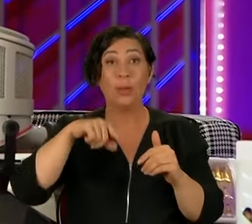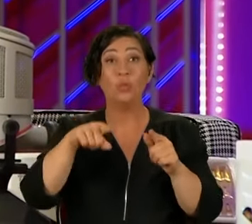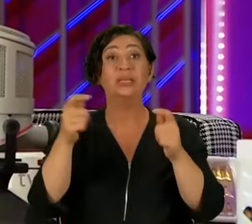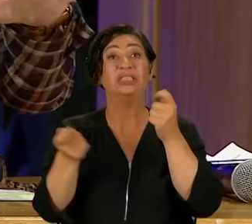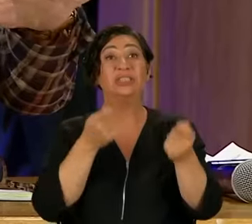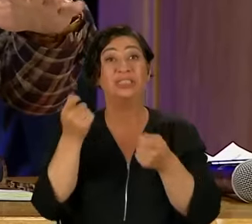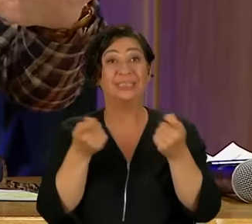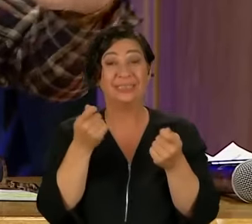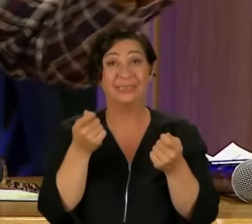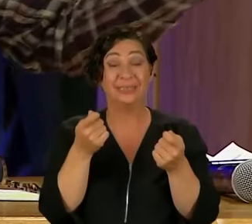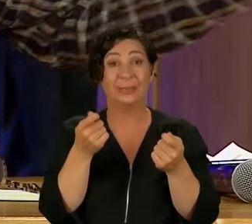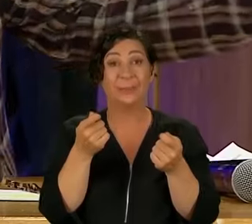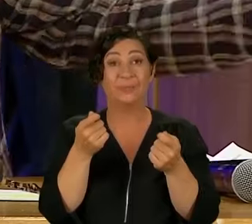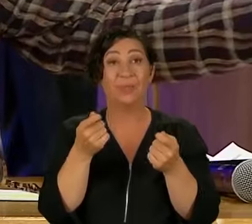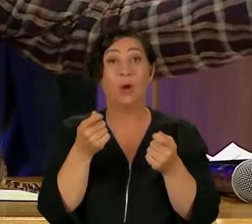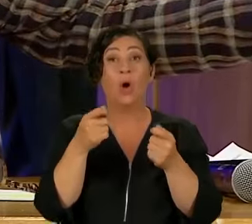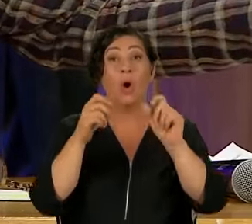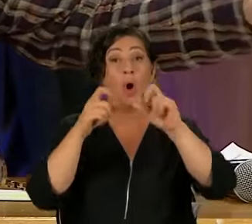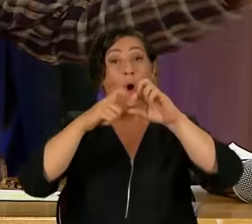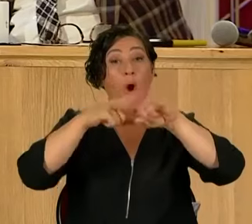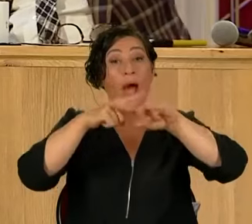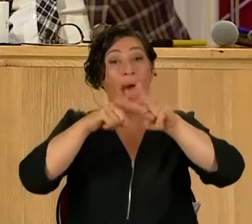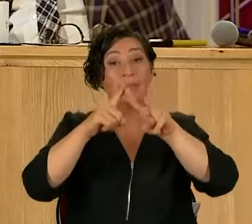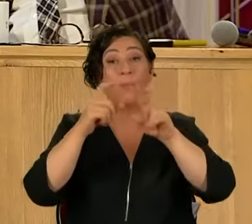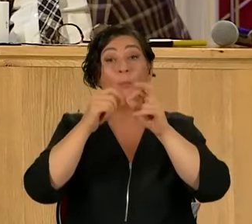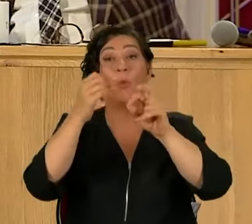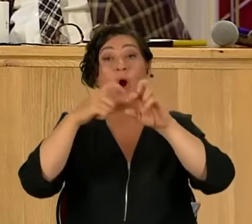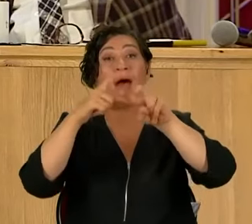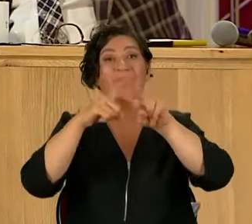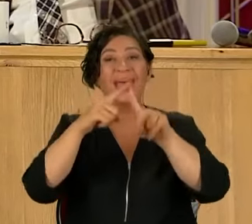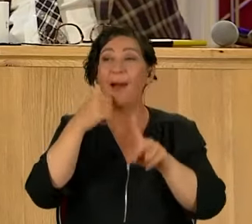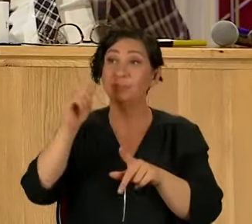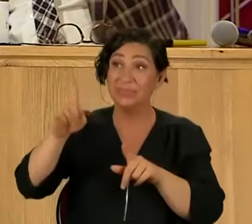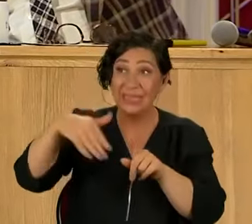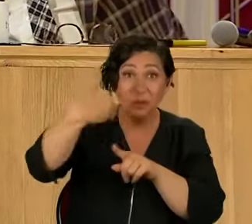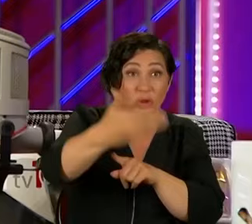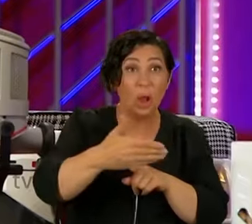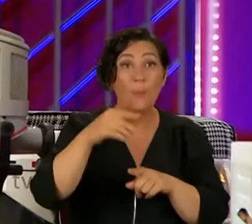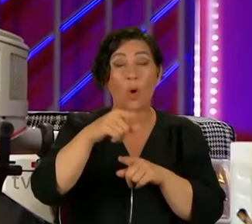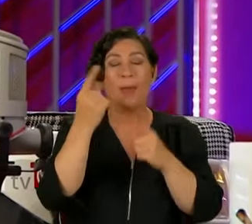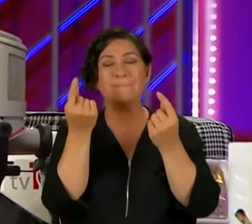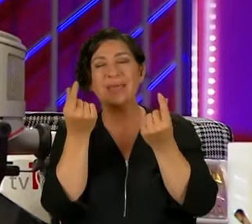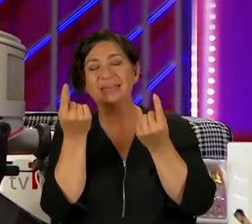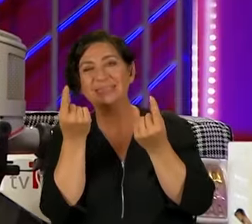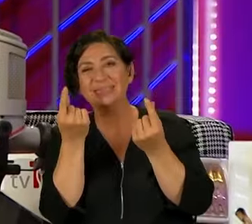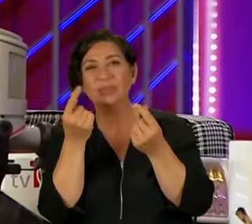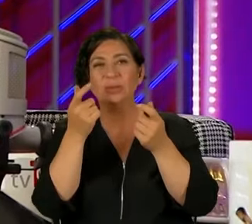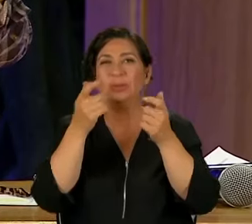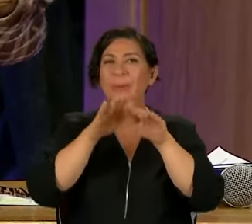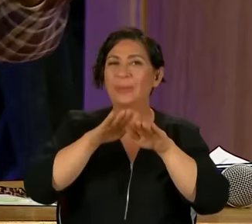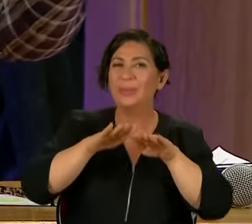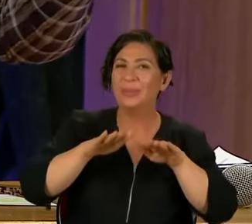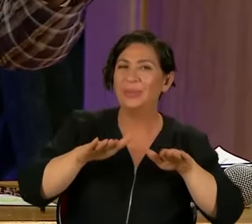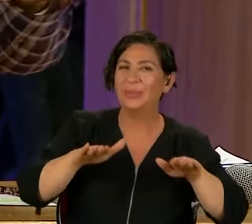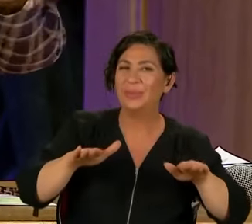işin Orhan Boran abimizden sonra belki böyle biraz... Süt liman